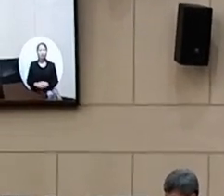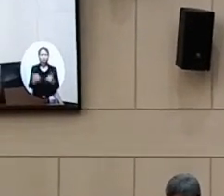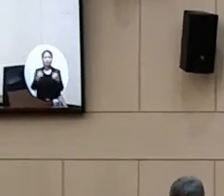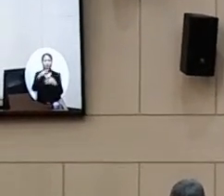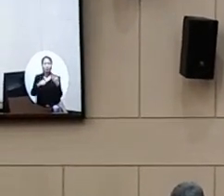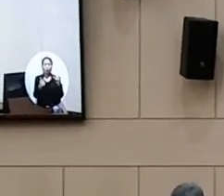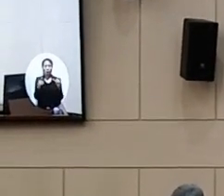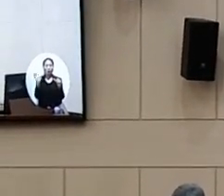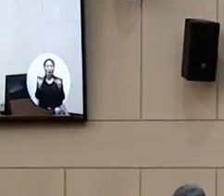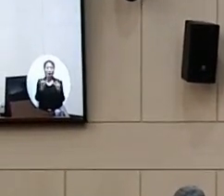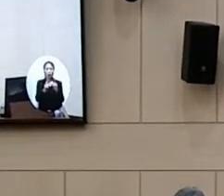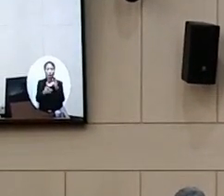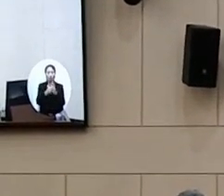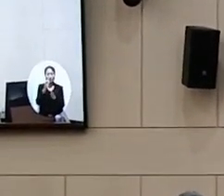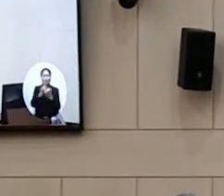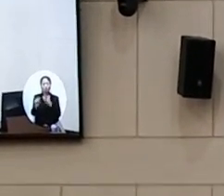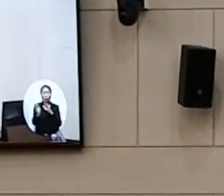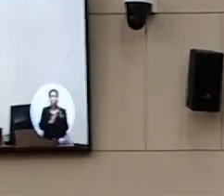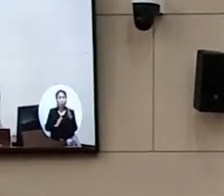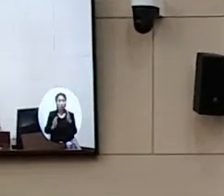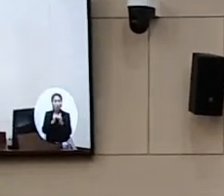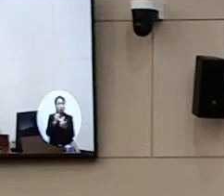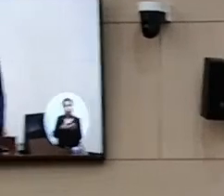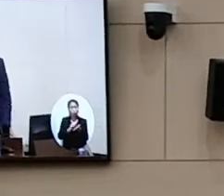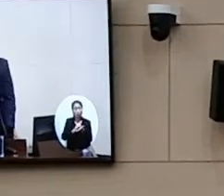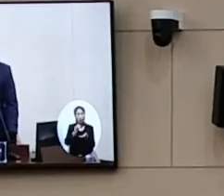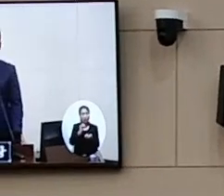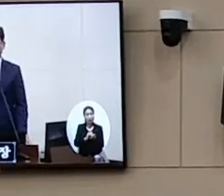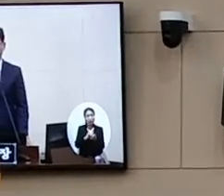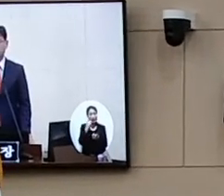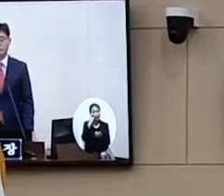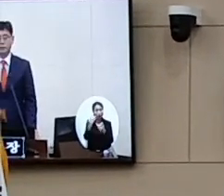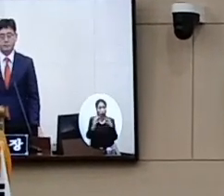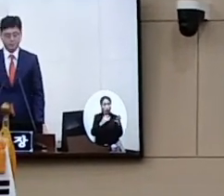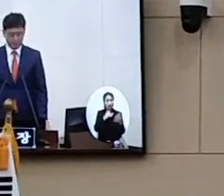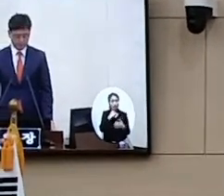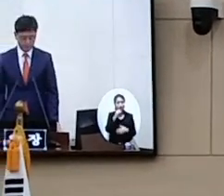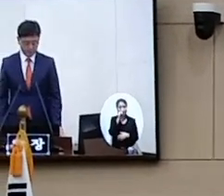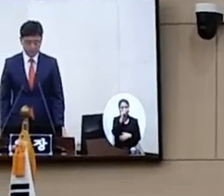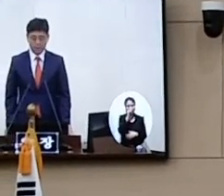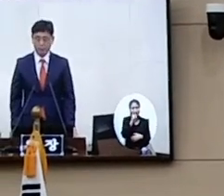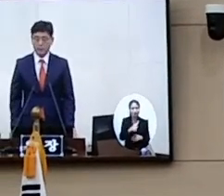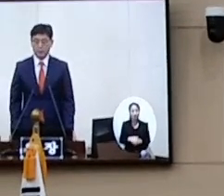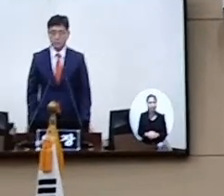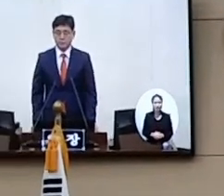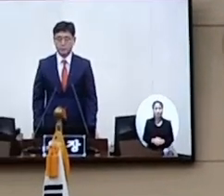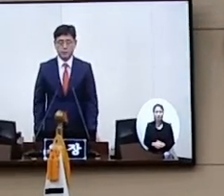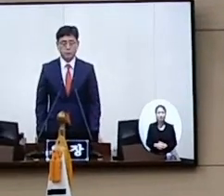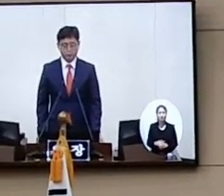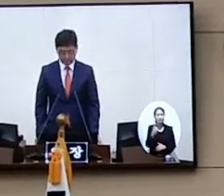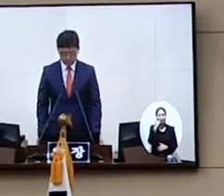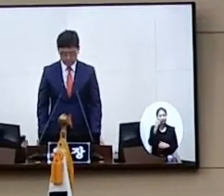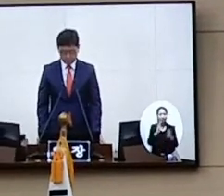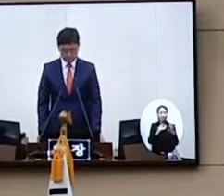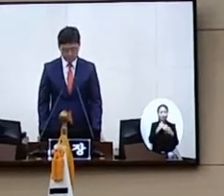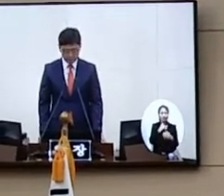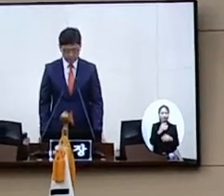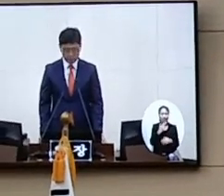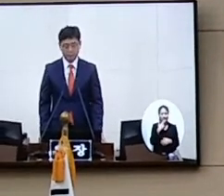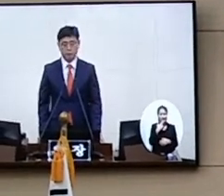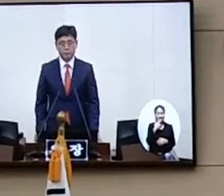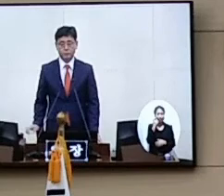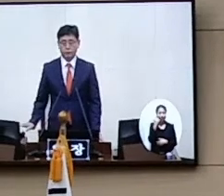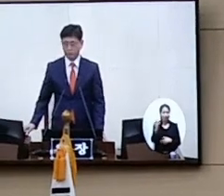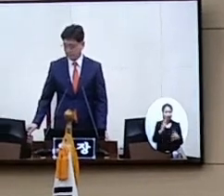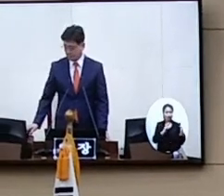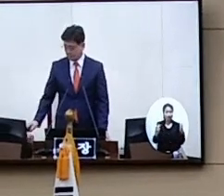의사결정 제5항 안동시 지방공무원 전원조례 일부 개정 조례안에 대해 질의나 토론하신 분 계십니까? 질의나 토론하실 분이 안 계시므로 질의